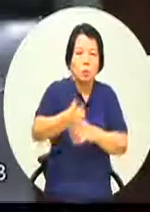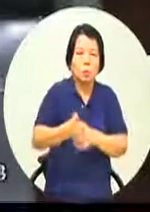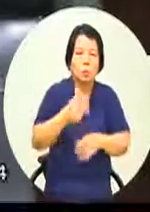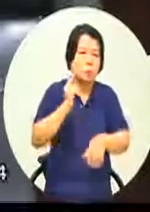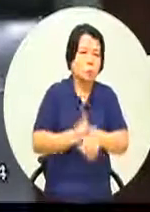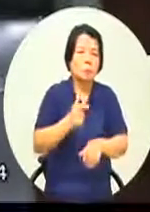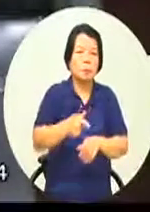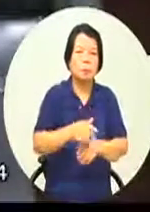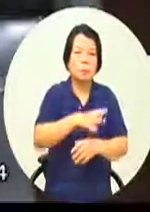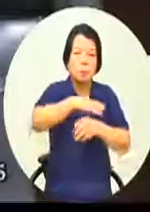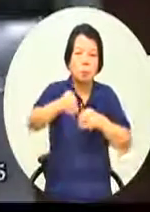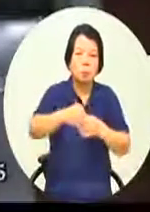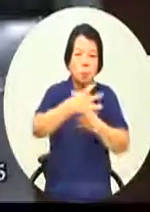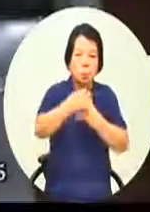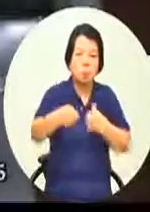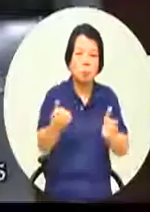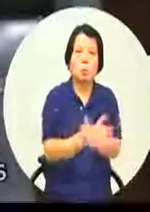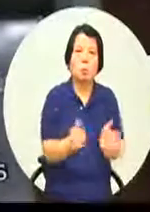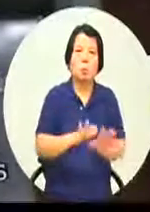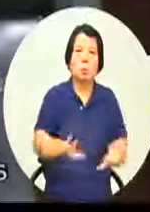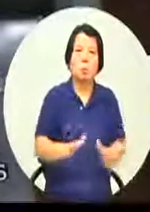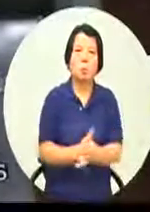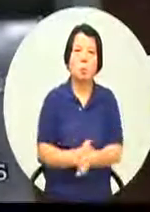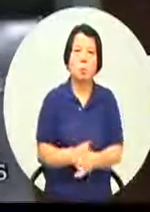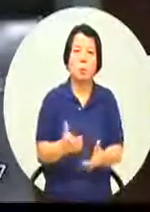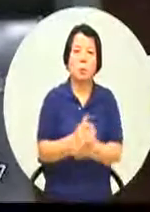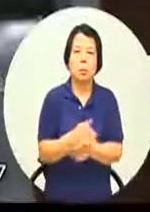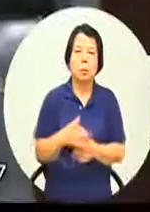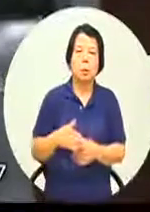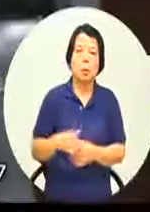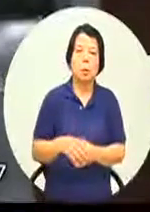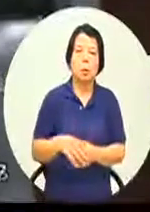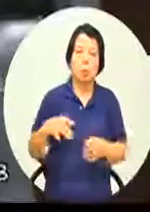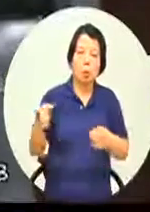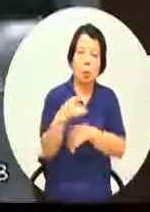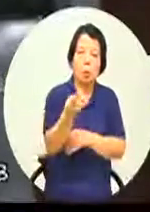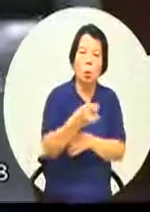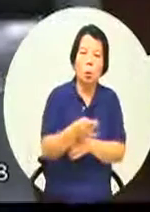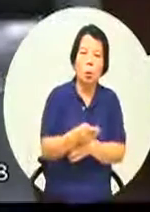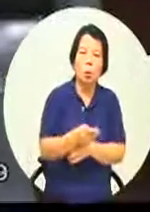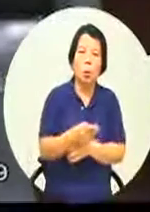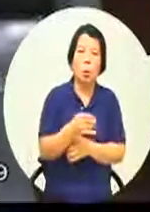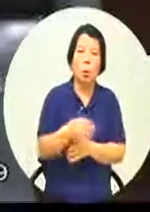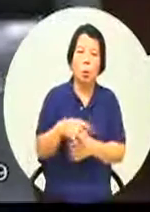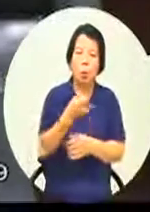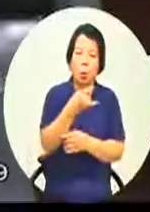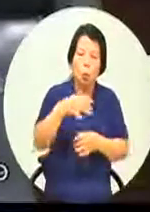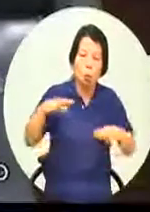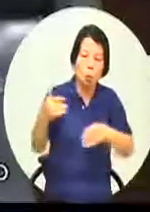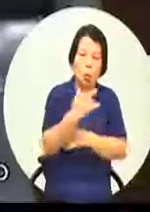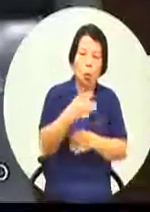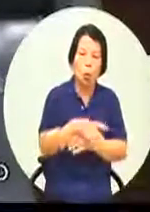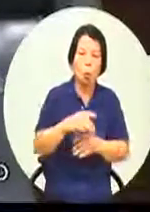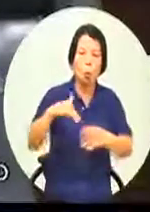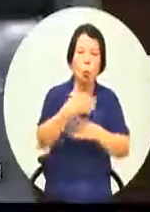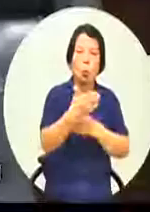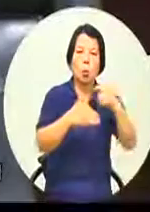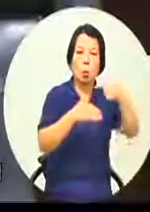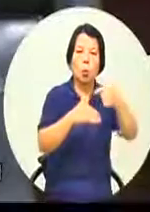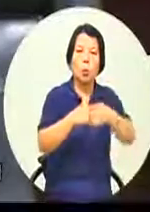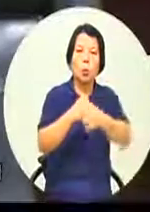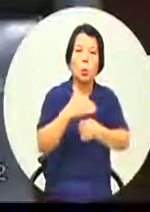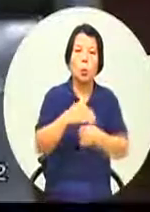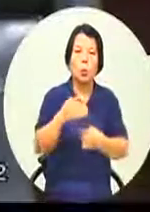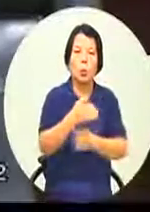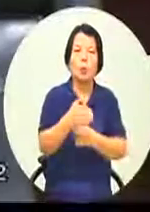时他们还弄出了一个东西叫龙虎斑。那这个跟我们的龙胆石斑、石斑，可能来